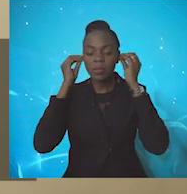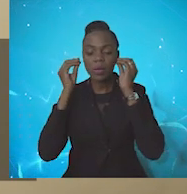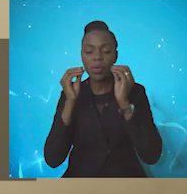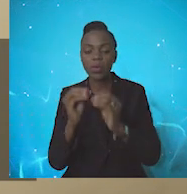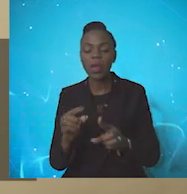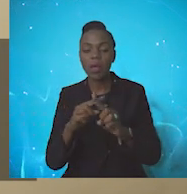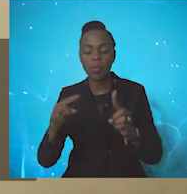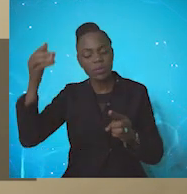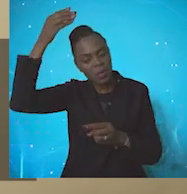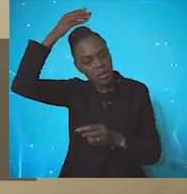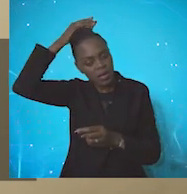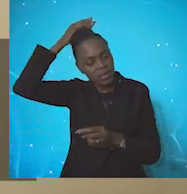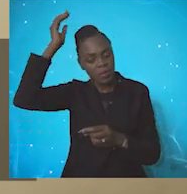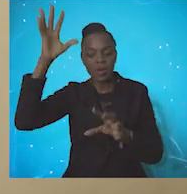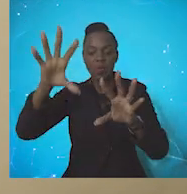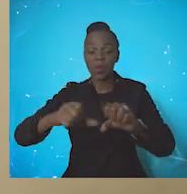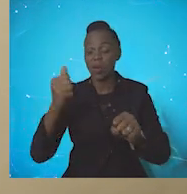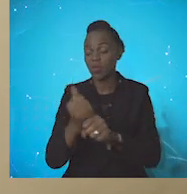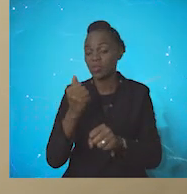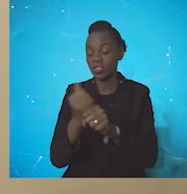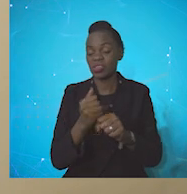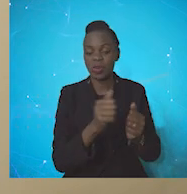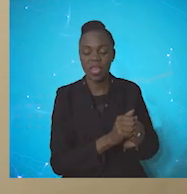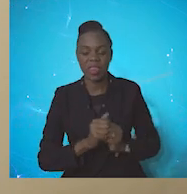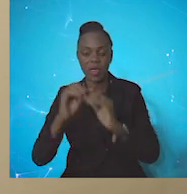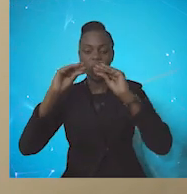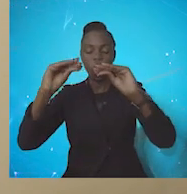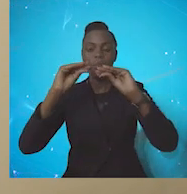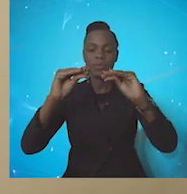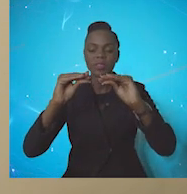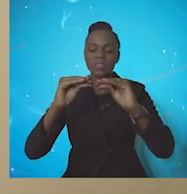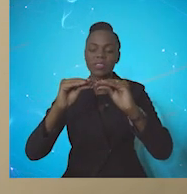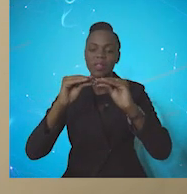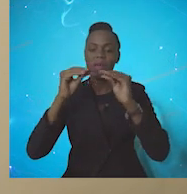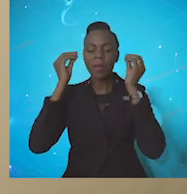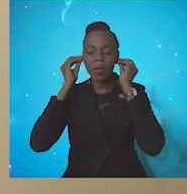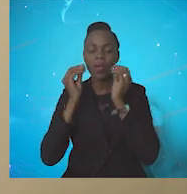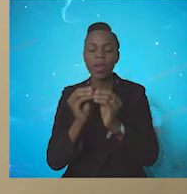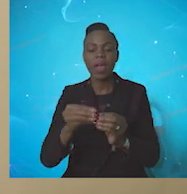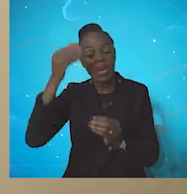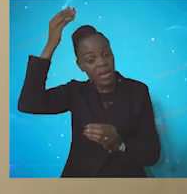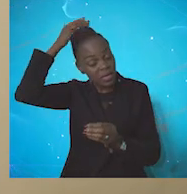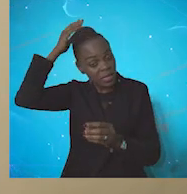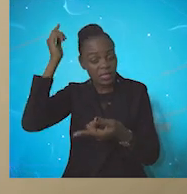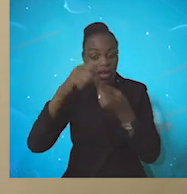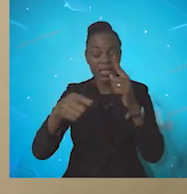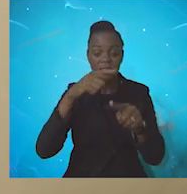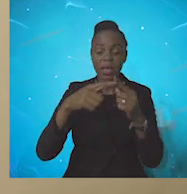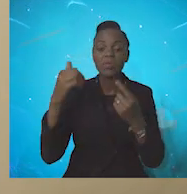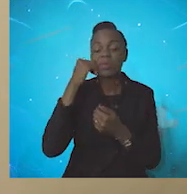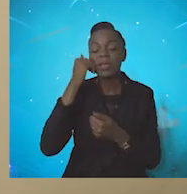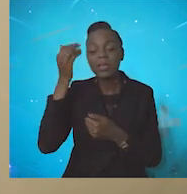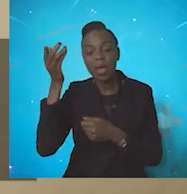ndi manesi amene timagwira nawo ntchito limodzi kuphunzisa madokotala ndi manesi anzawo za